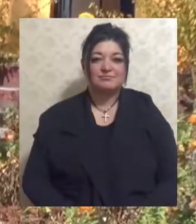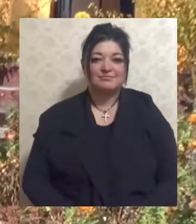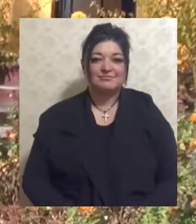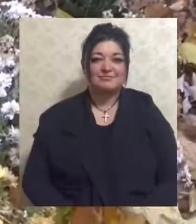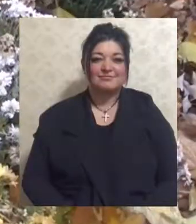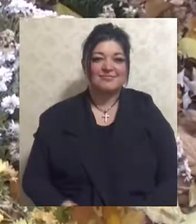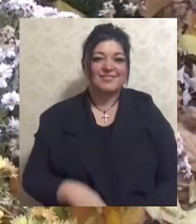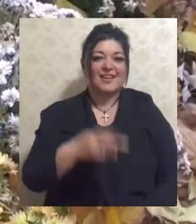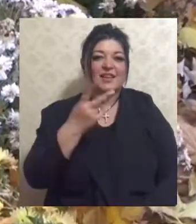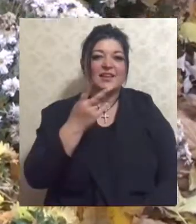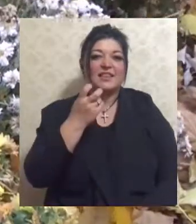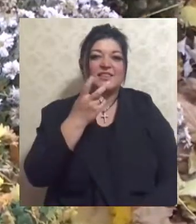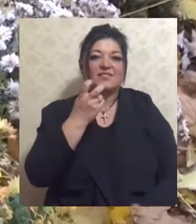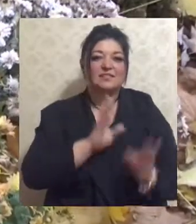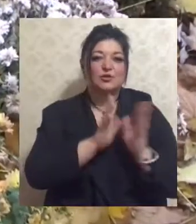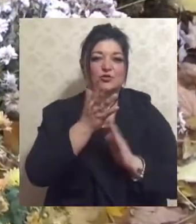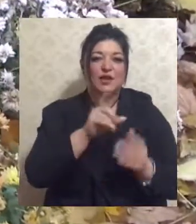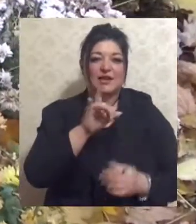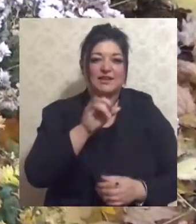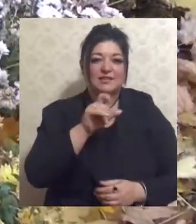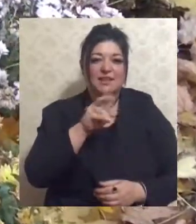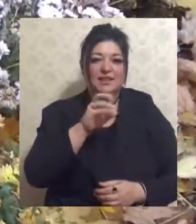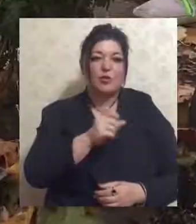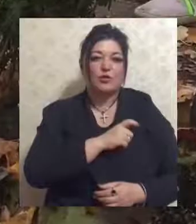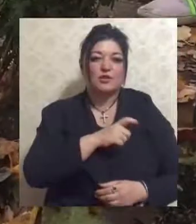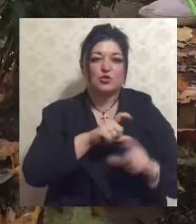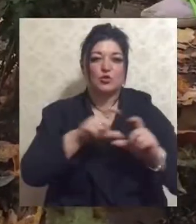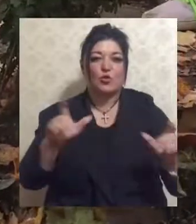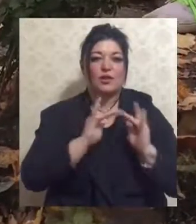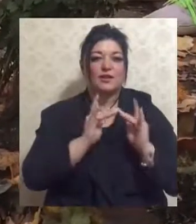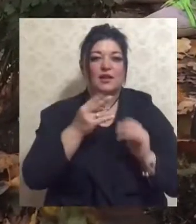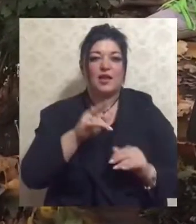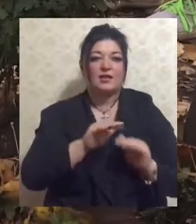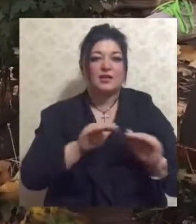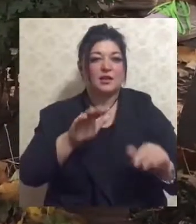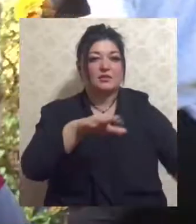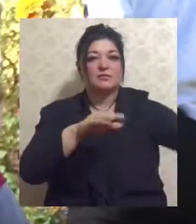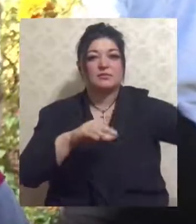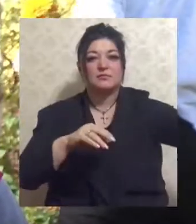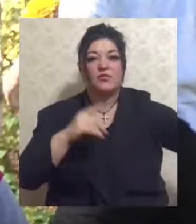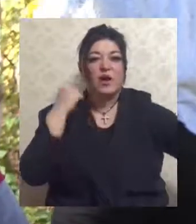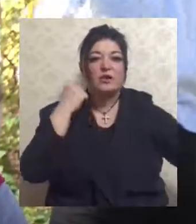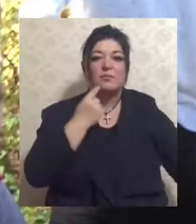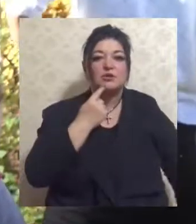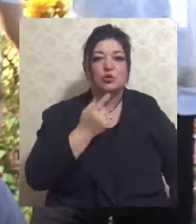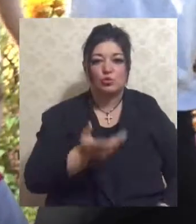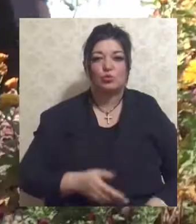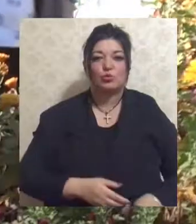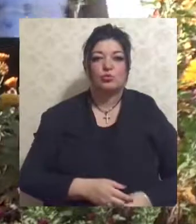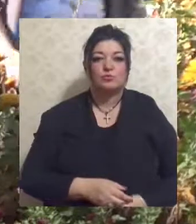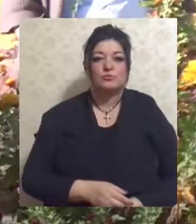200 кущів хризантем висадили учні Одеської школи-інтерната для дітей з вадами слуху. Я взагалі цвіти не